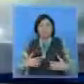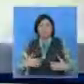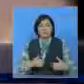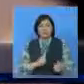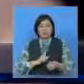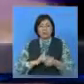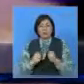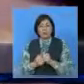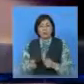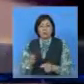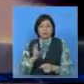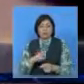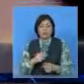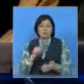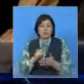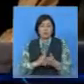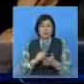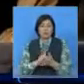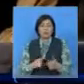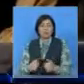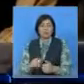жолға оқыс шығып кетуі де жиі кездеседі.